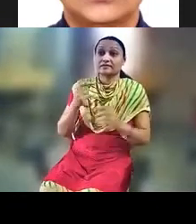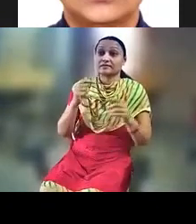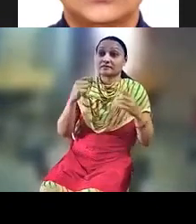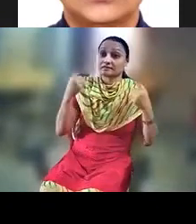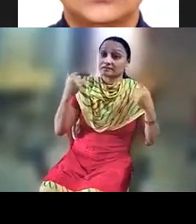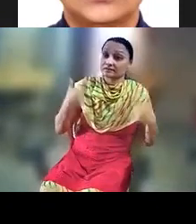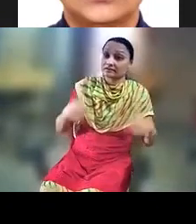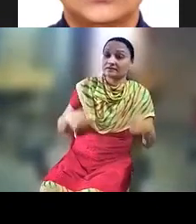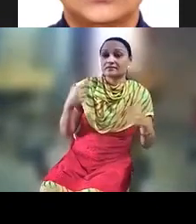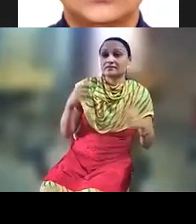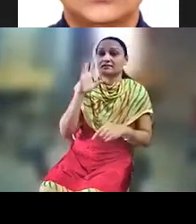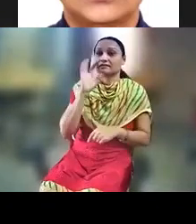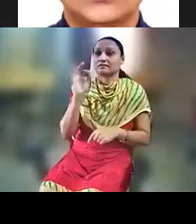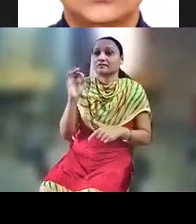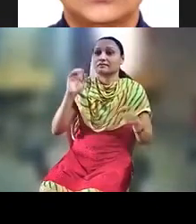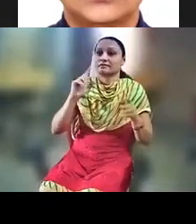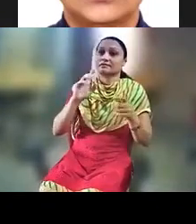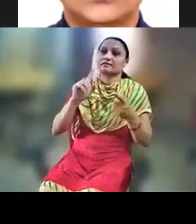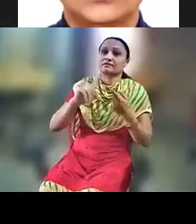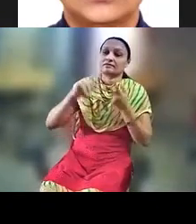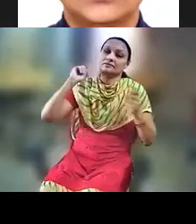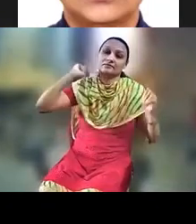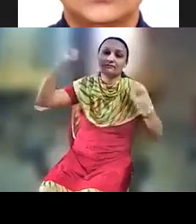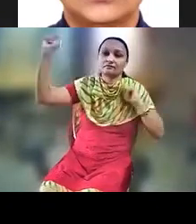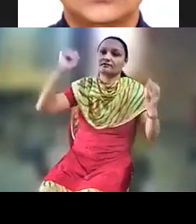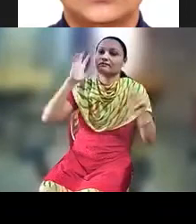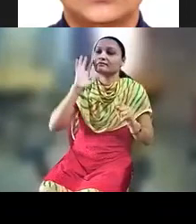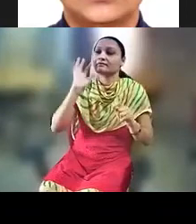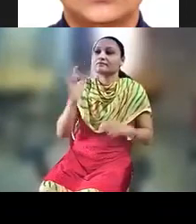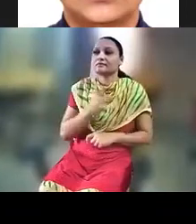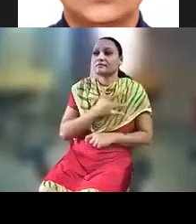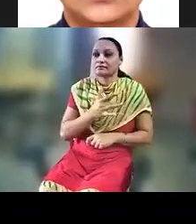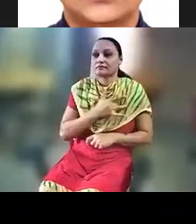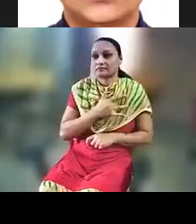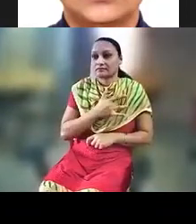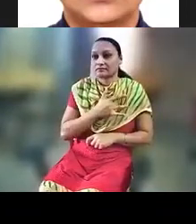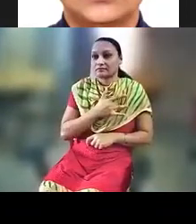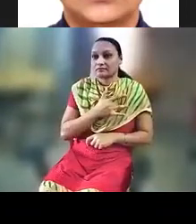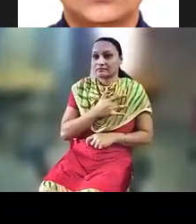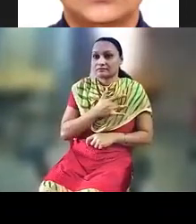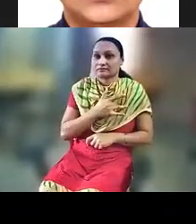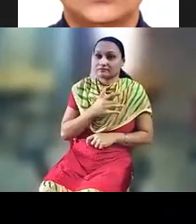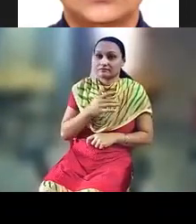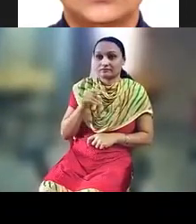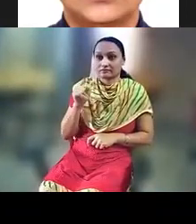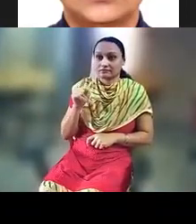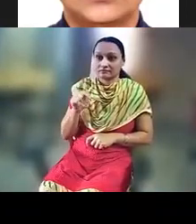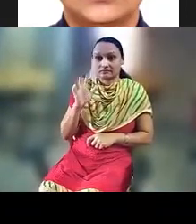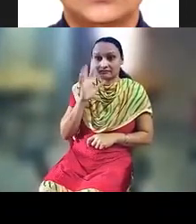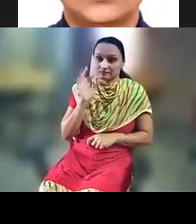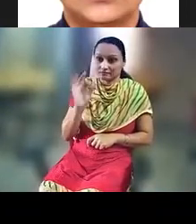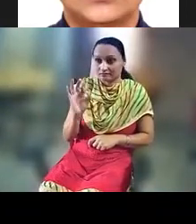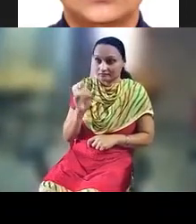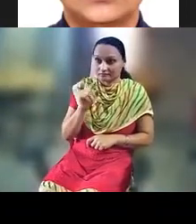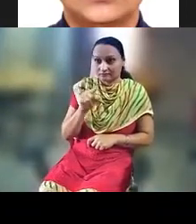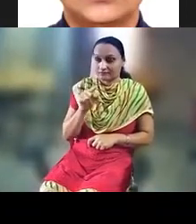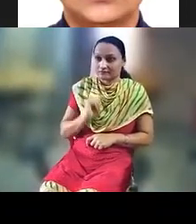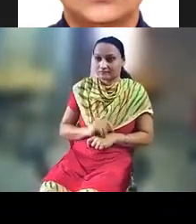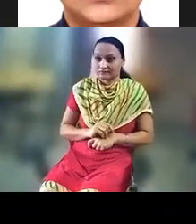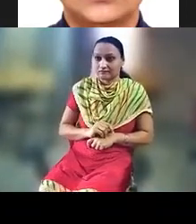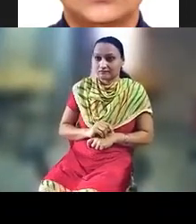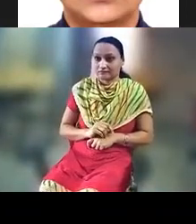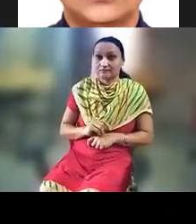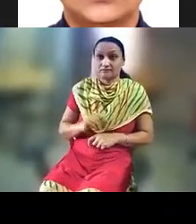एक्सरसाइज हैबिट्स। So it's a general thing, but I like to talk about it because it is a very important component. बिना